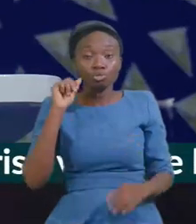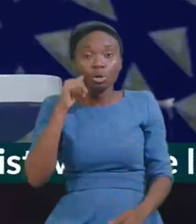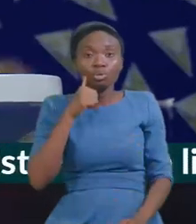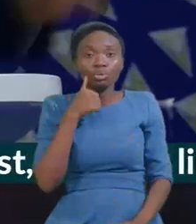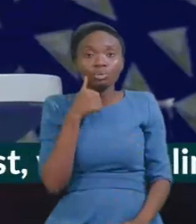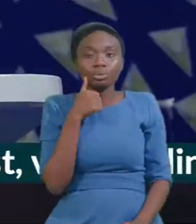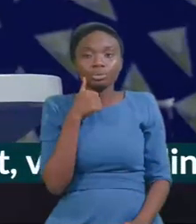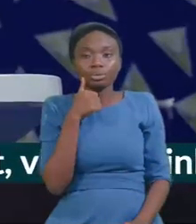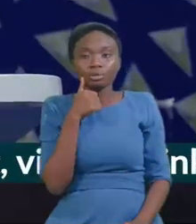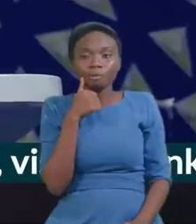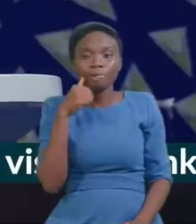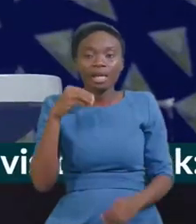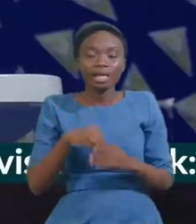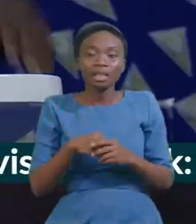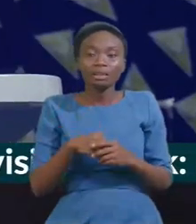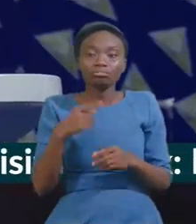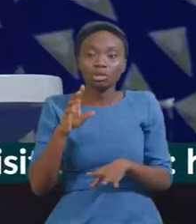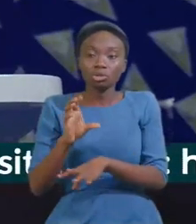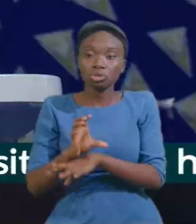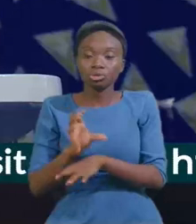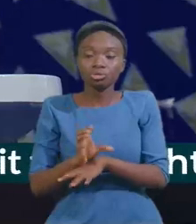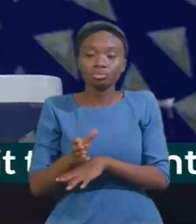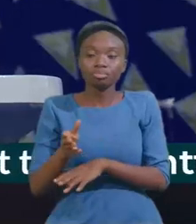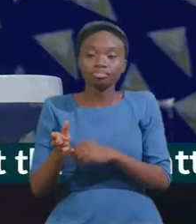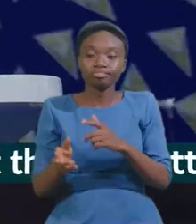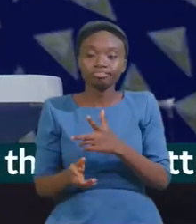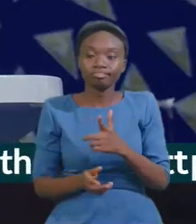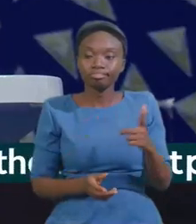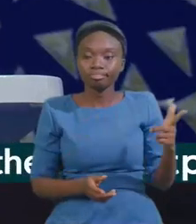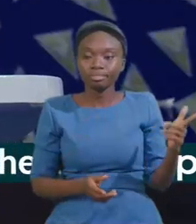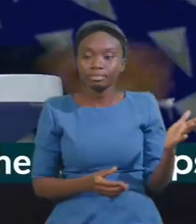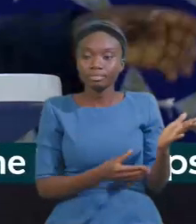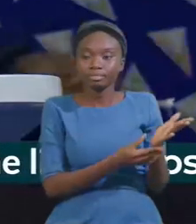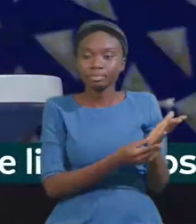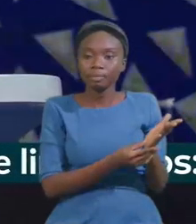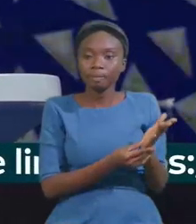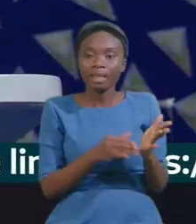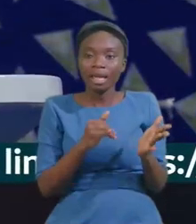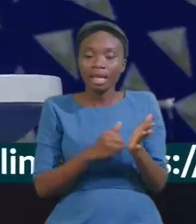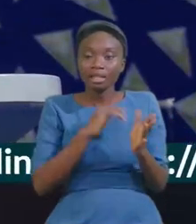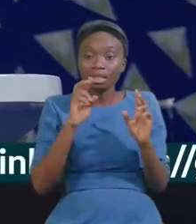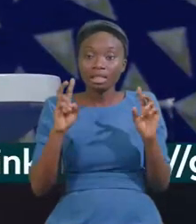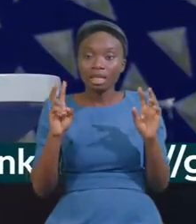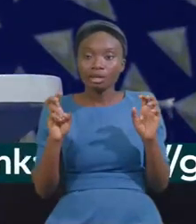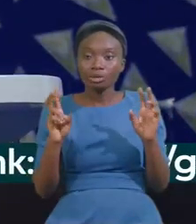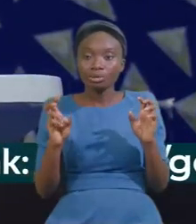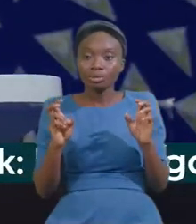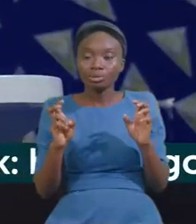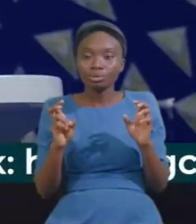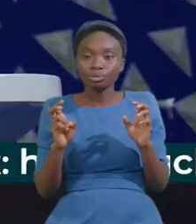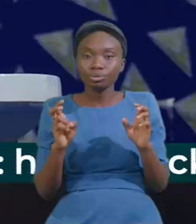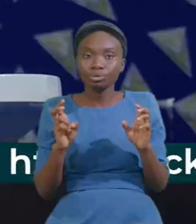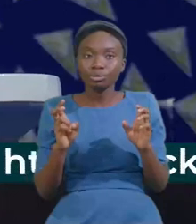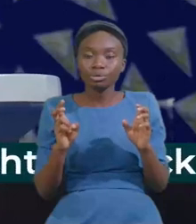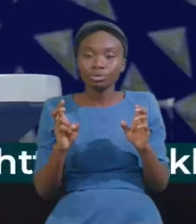Demain. In the tent ici, on my left hand side. Dans here. La tente à ma gauche. It is titled Lunch Hour